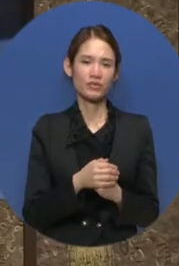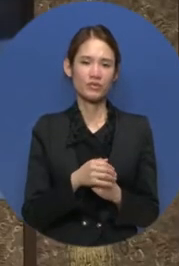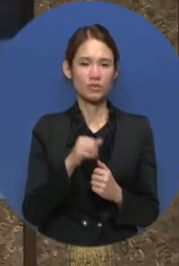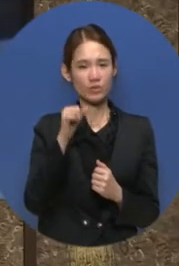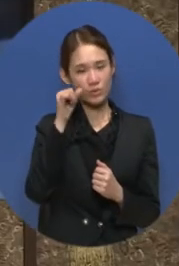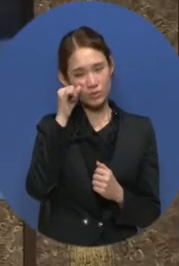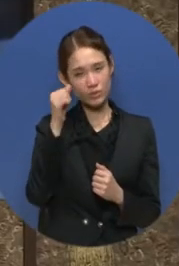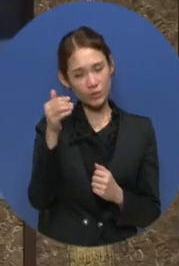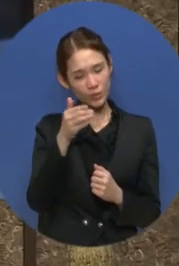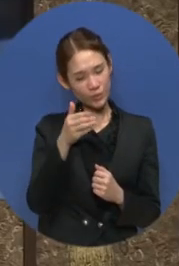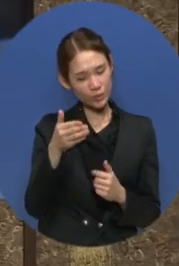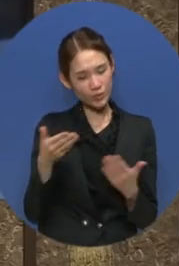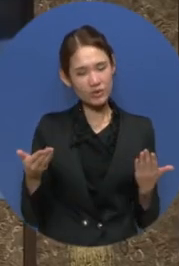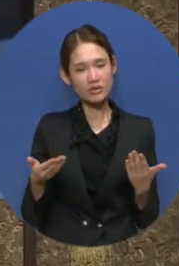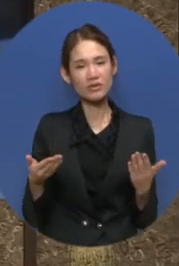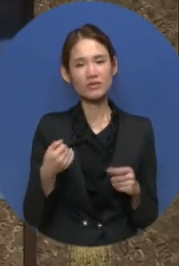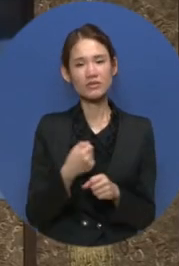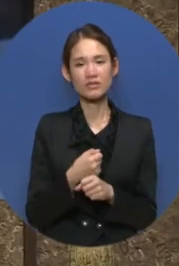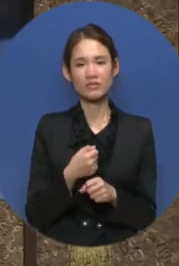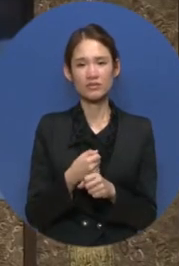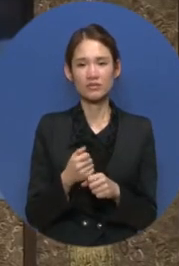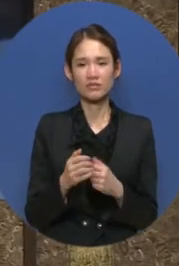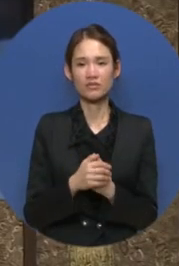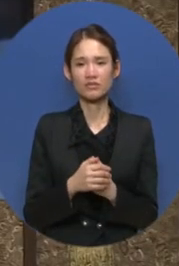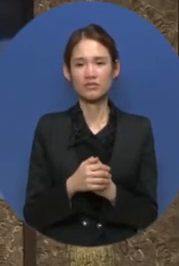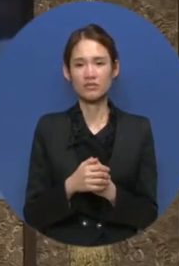그래서 한 5개월 정도 이렇게 근무를 했어요.